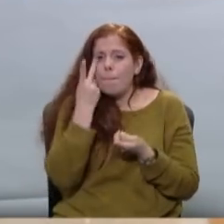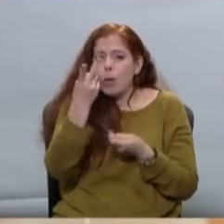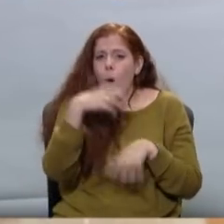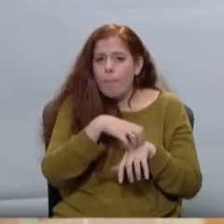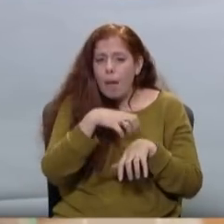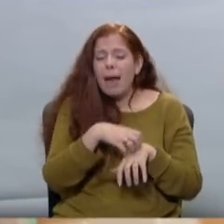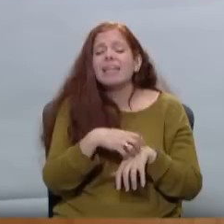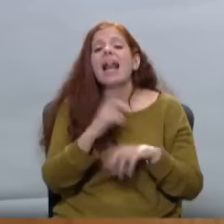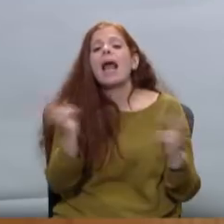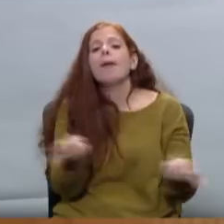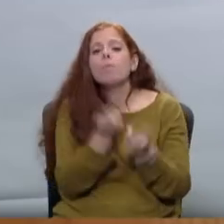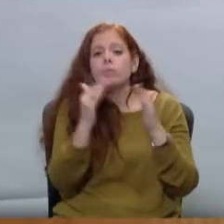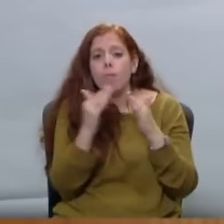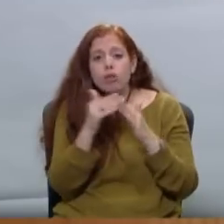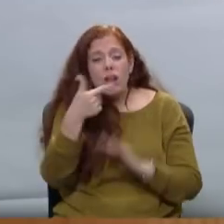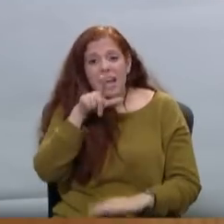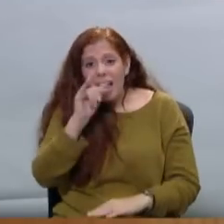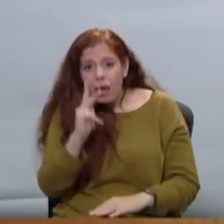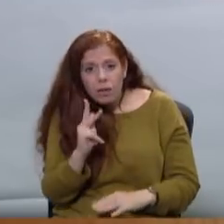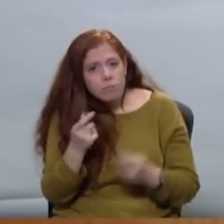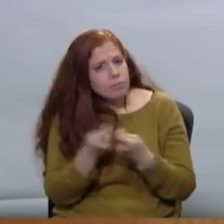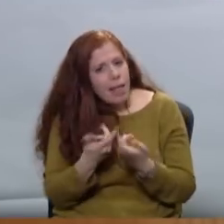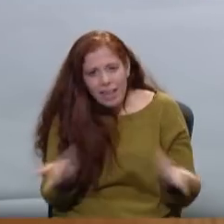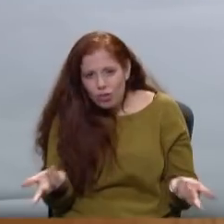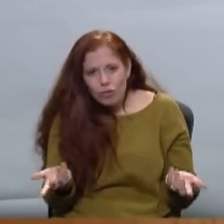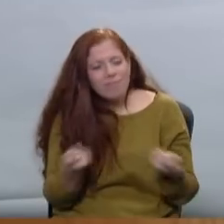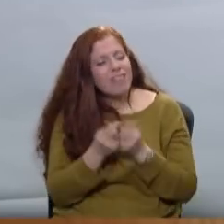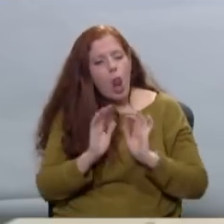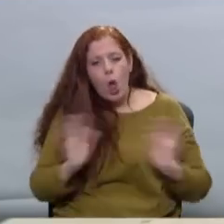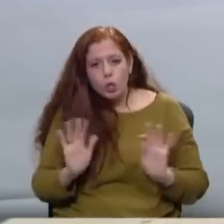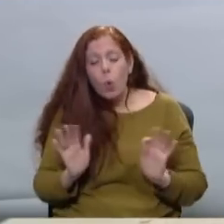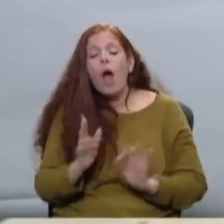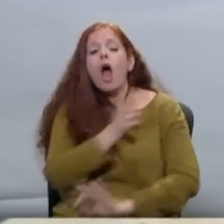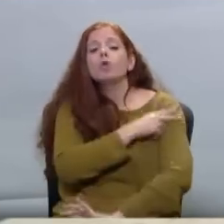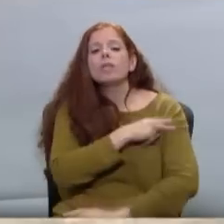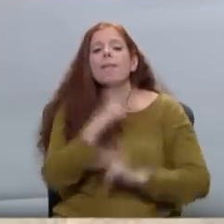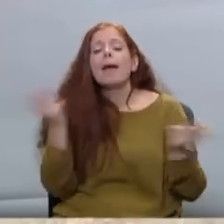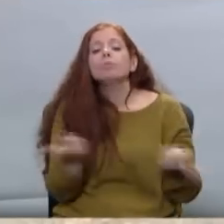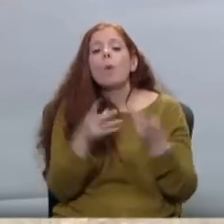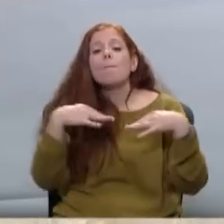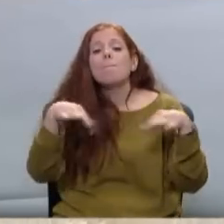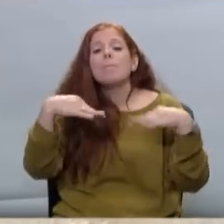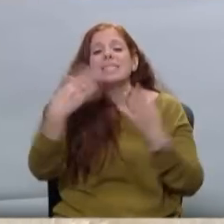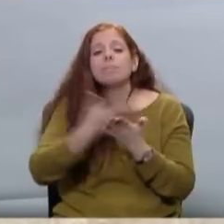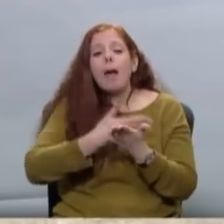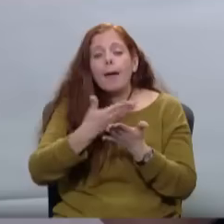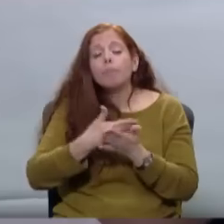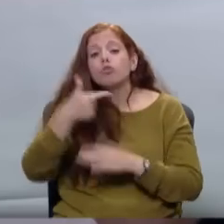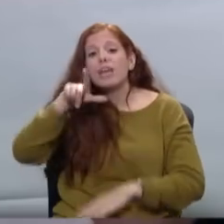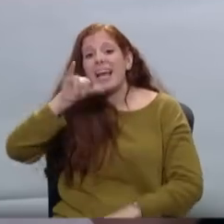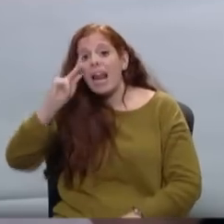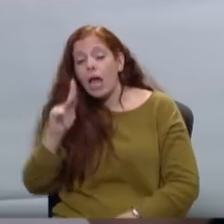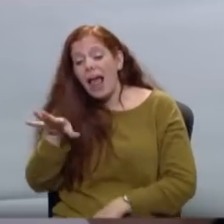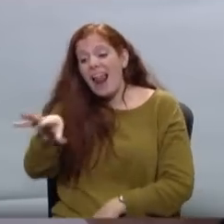חיפוש בביתו של גליק? אין קשר, הוא לא קשור. השוטרים חיפשו בבית מסמכים שגליק לקח מחדר